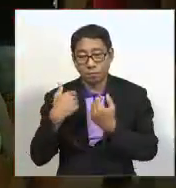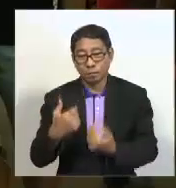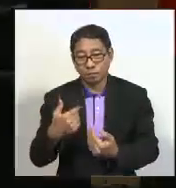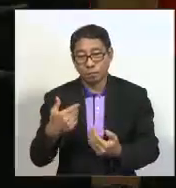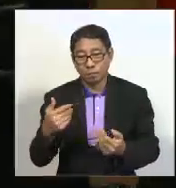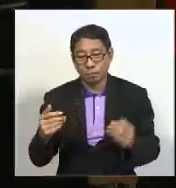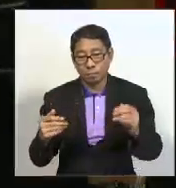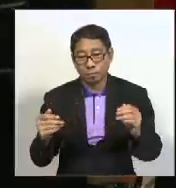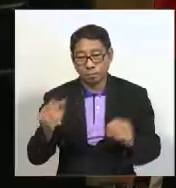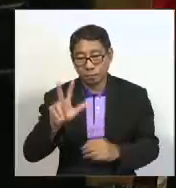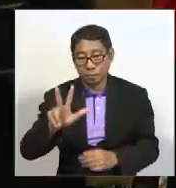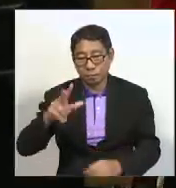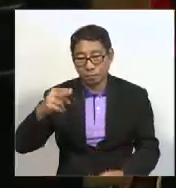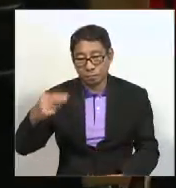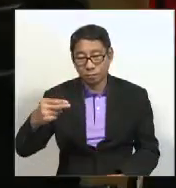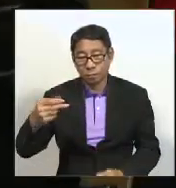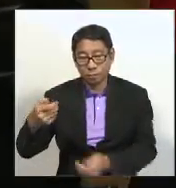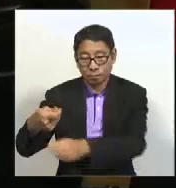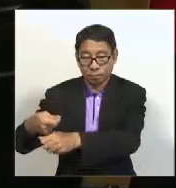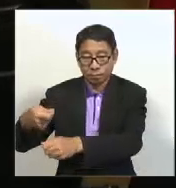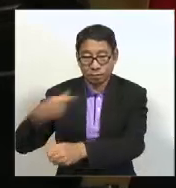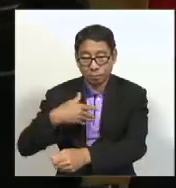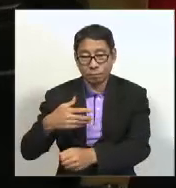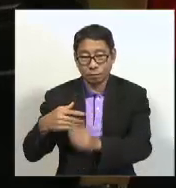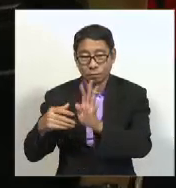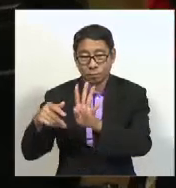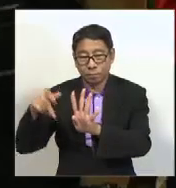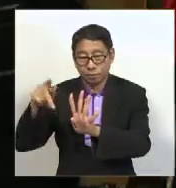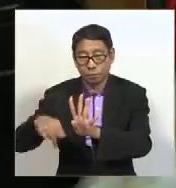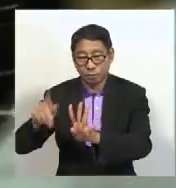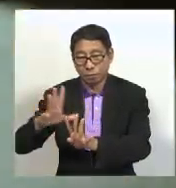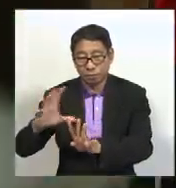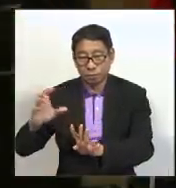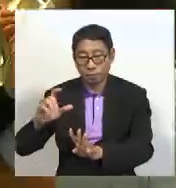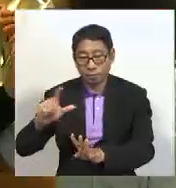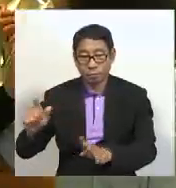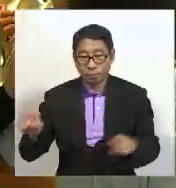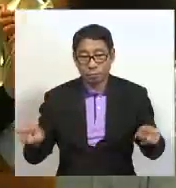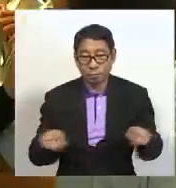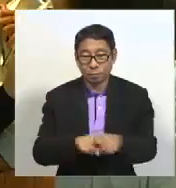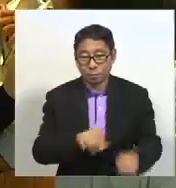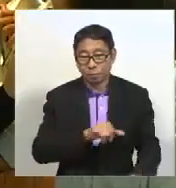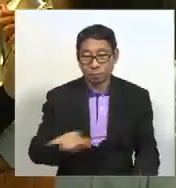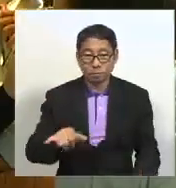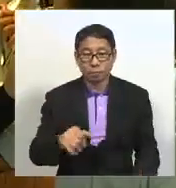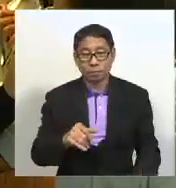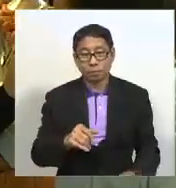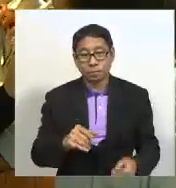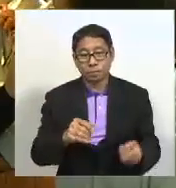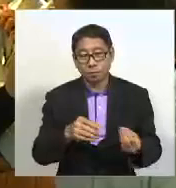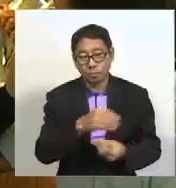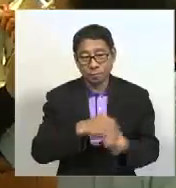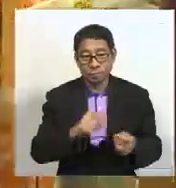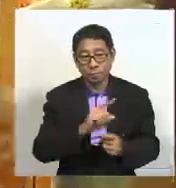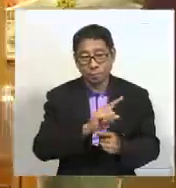ายอด 30,000 เนี่ยก็จะได้เงินกลับคืนไม่เกิน 4,500 บาทเช่นเดียวกับชิมช็อปใช้ในระยะที่1แต่ในเฟส